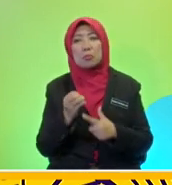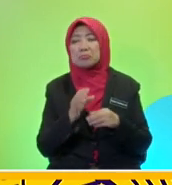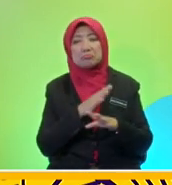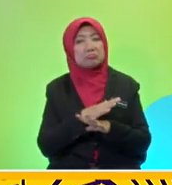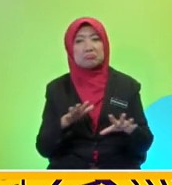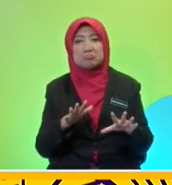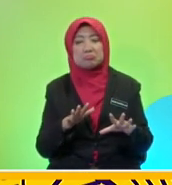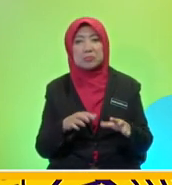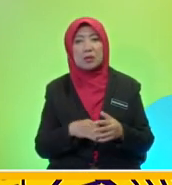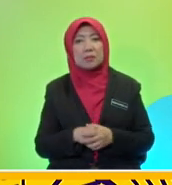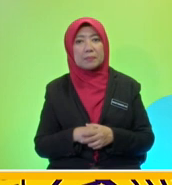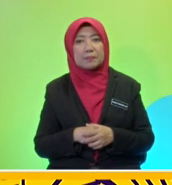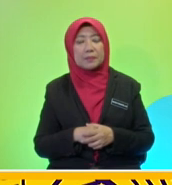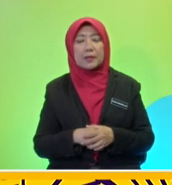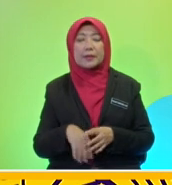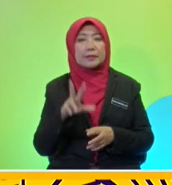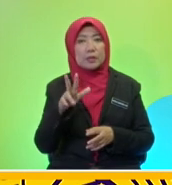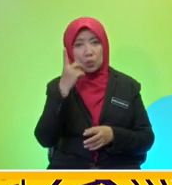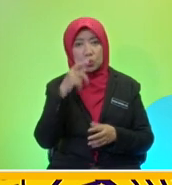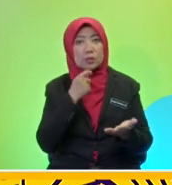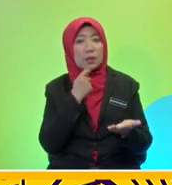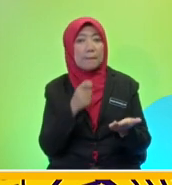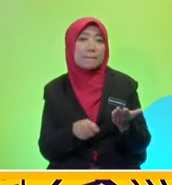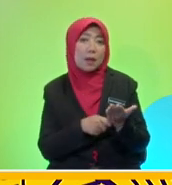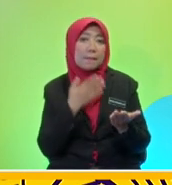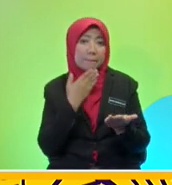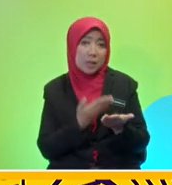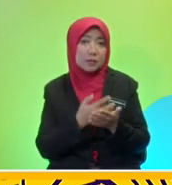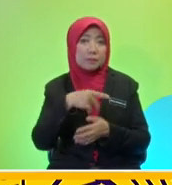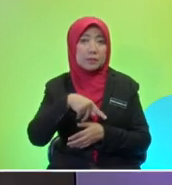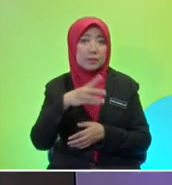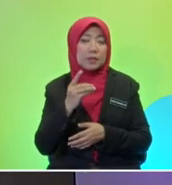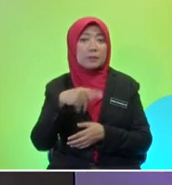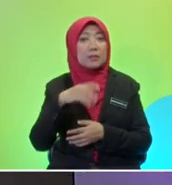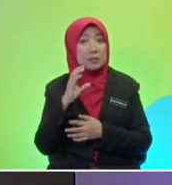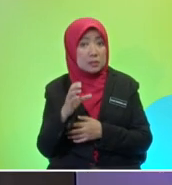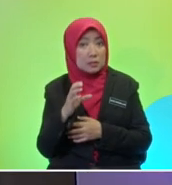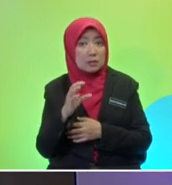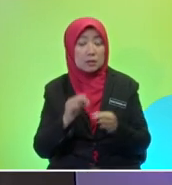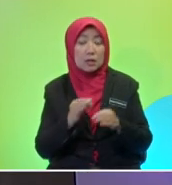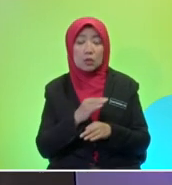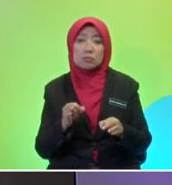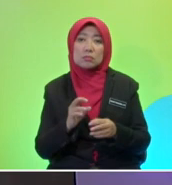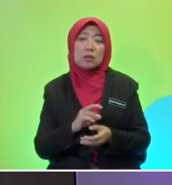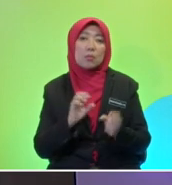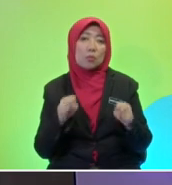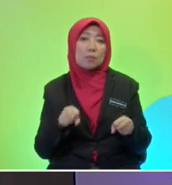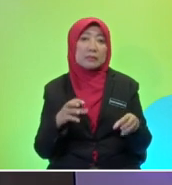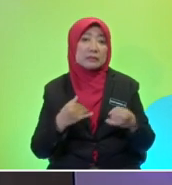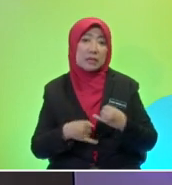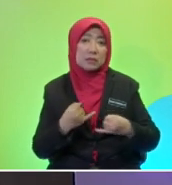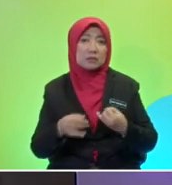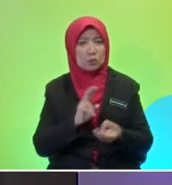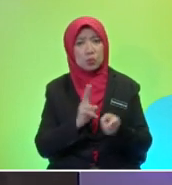yang ketiga adalah untuk tambah Bidikmisi kalau kali ini kita buat tak tercapai kita Ubahlah ayat itu tujuan pipi dilaksanakan